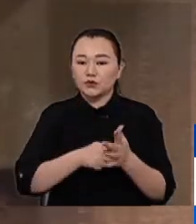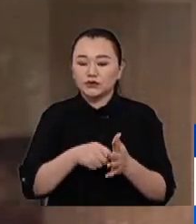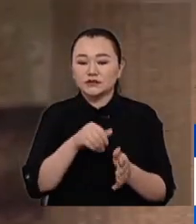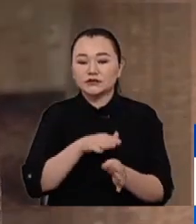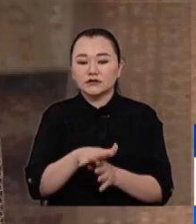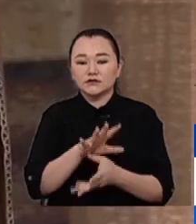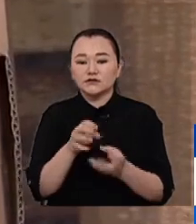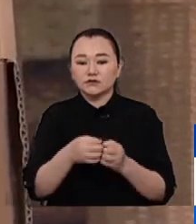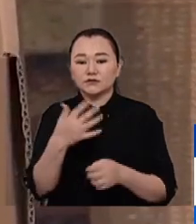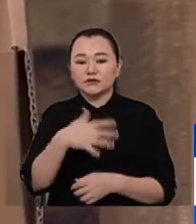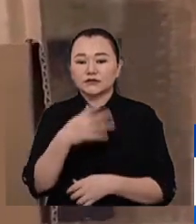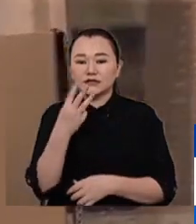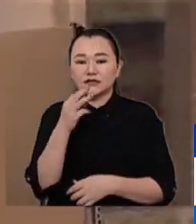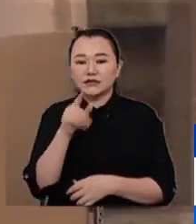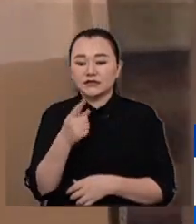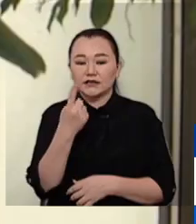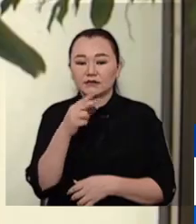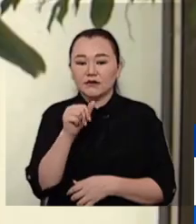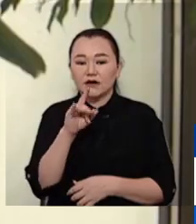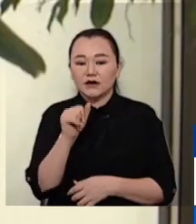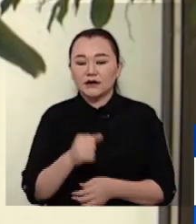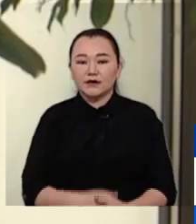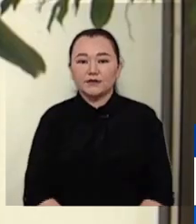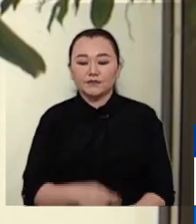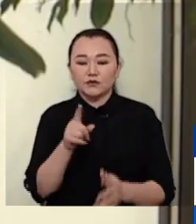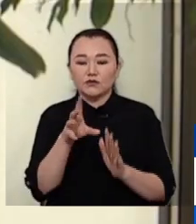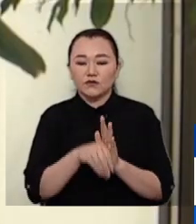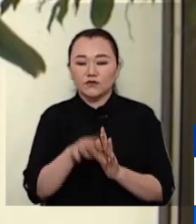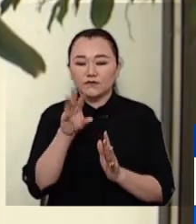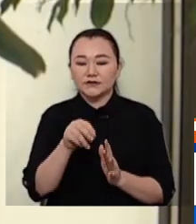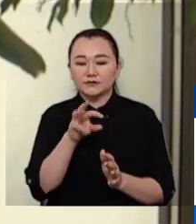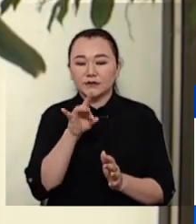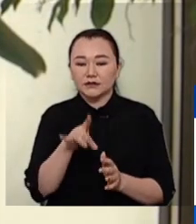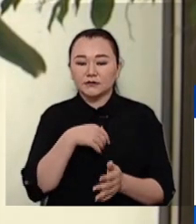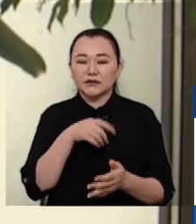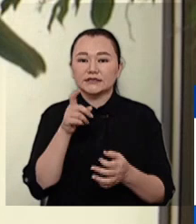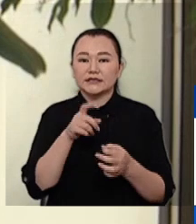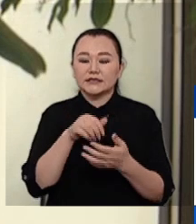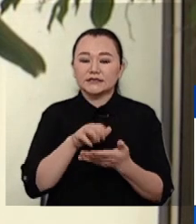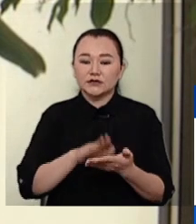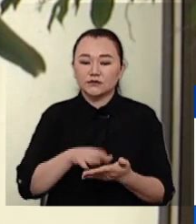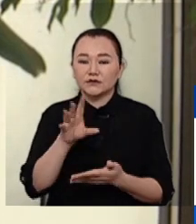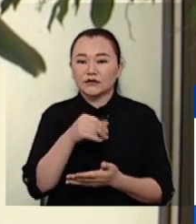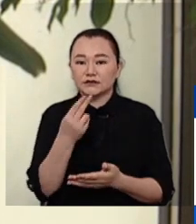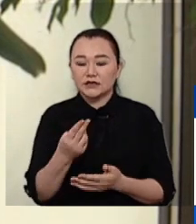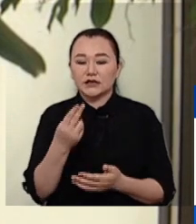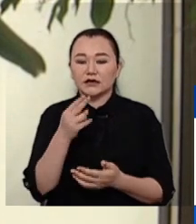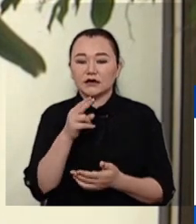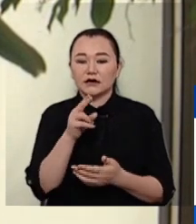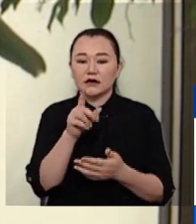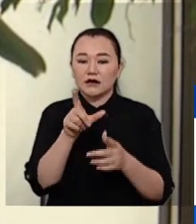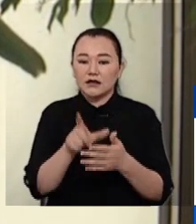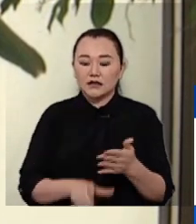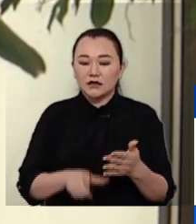составляет всего 53 тенге за одну пару. Туда входит весь спектр. То есть мы регистрируем в национальном каталоге